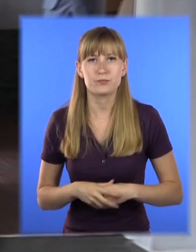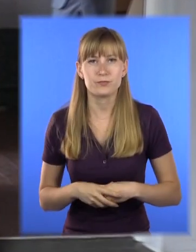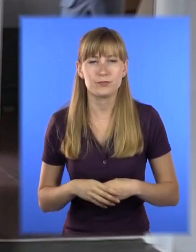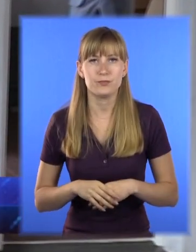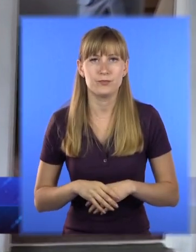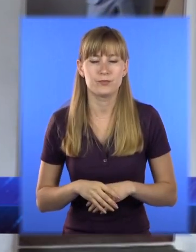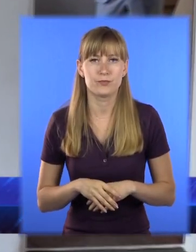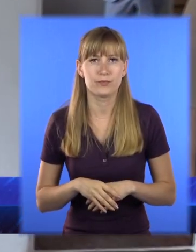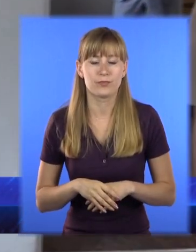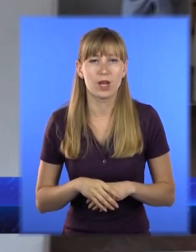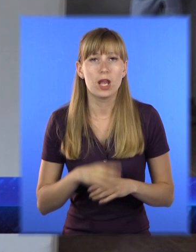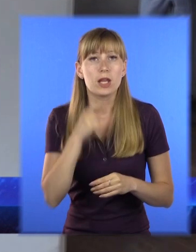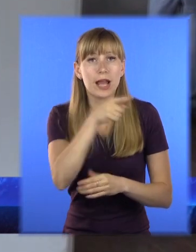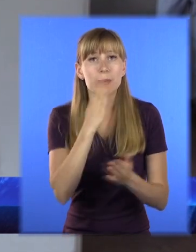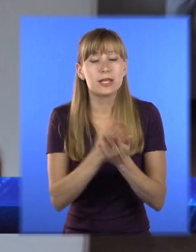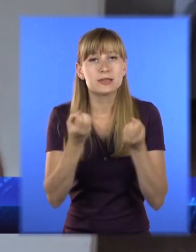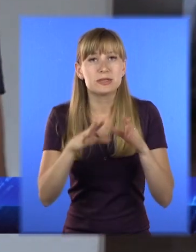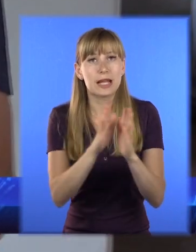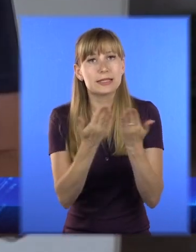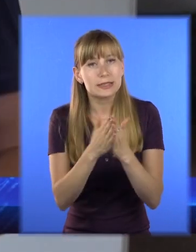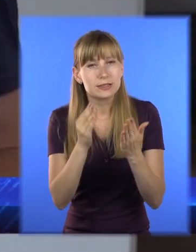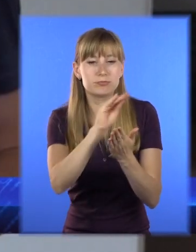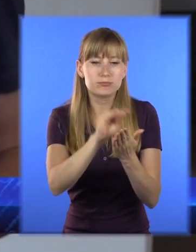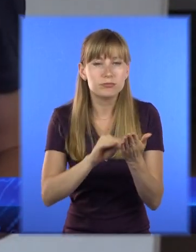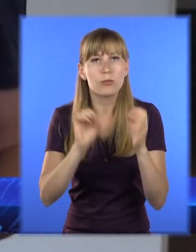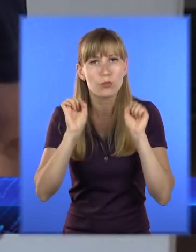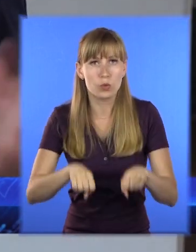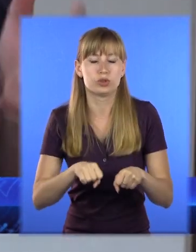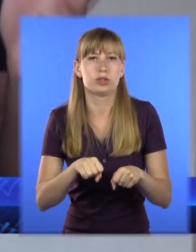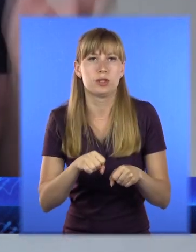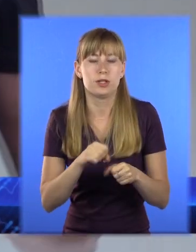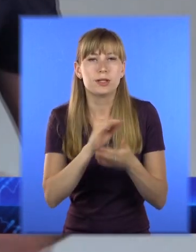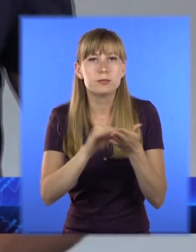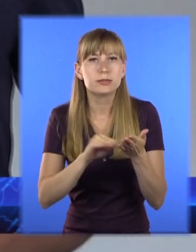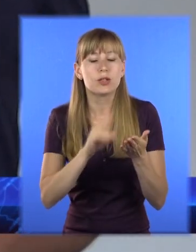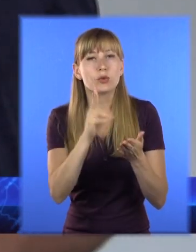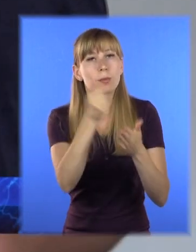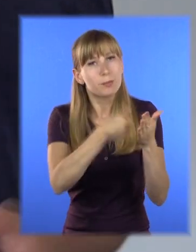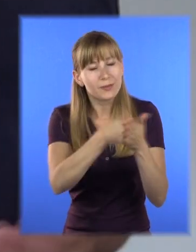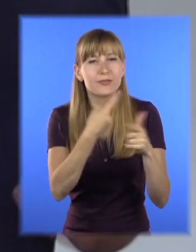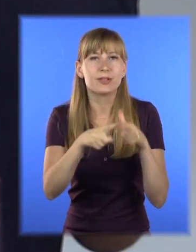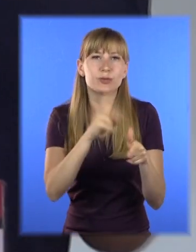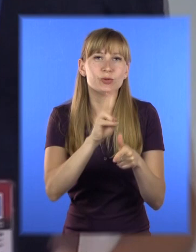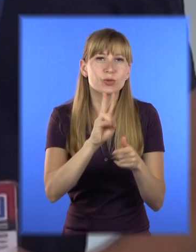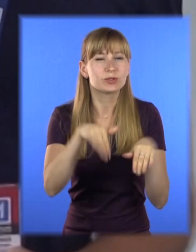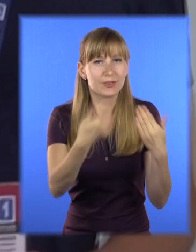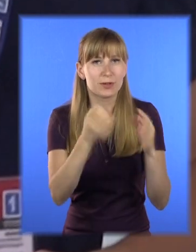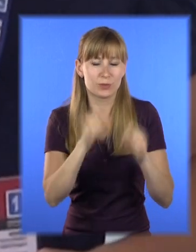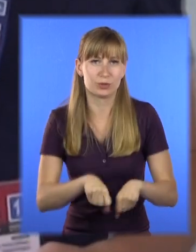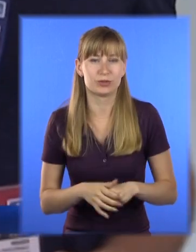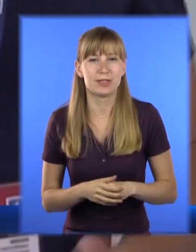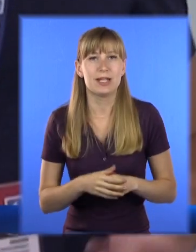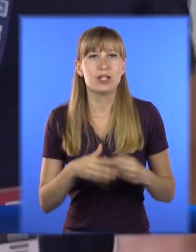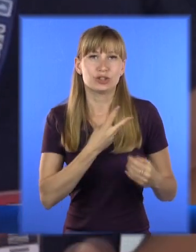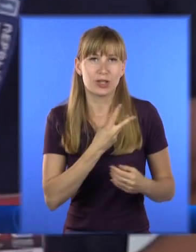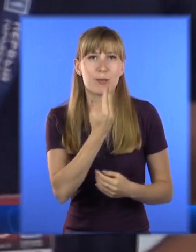У спеціальній книзі можна залишити відгуки та пропозиції щодо робіт художника. Життєвих сил та натхнення на творчому шляху Микити